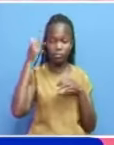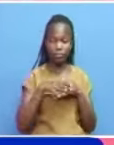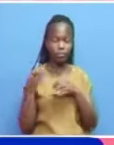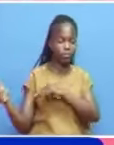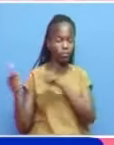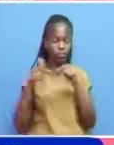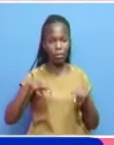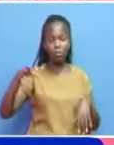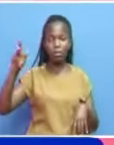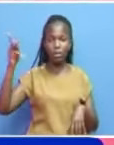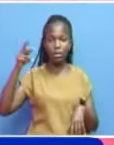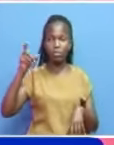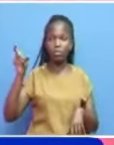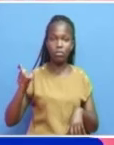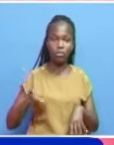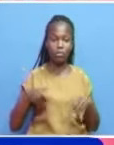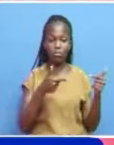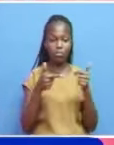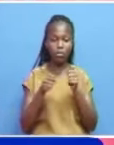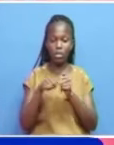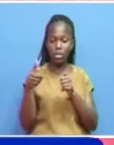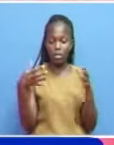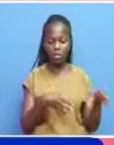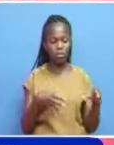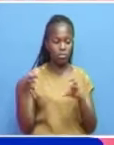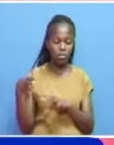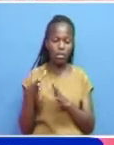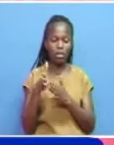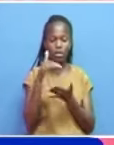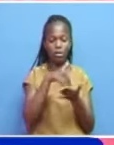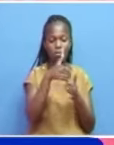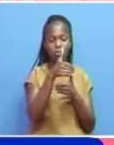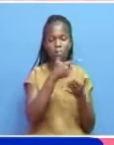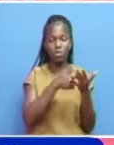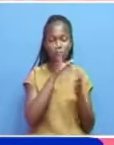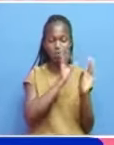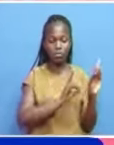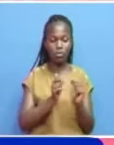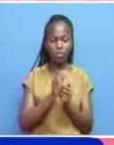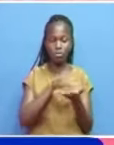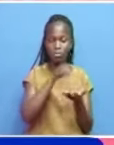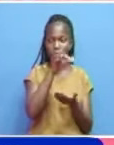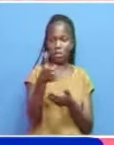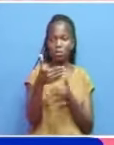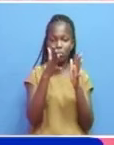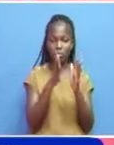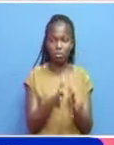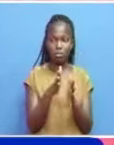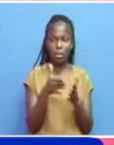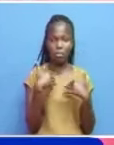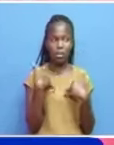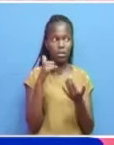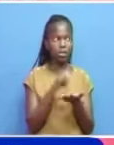Mount Kenya kutupiganisha na makabila zingine. And again, after what you are doing with this impeachment, any person occupying that